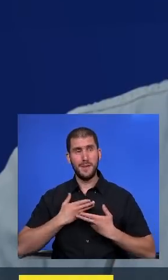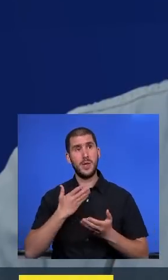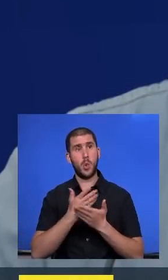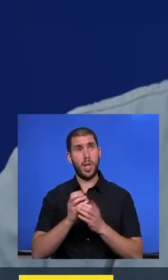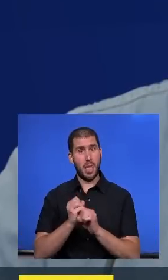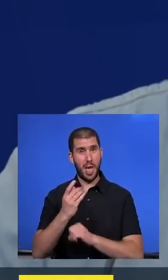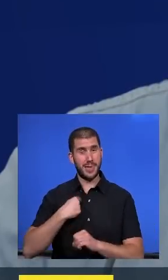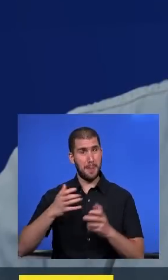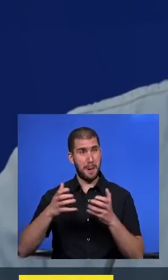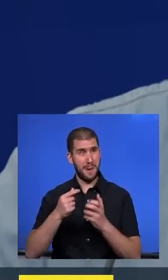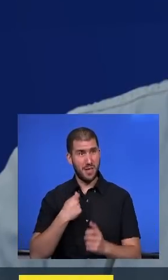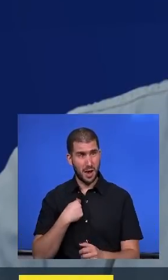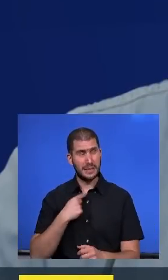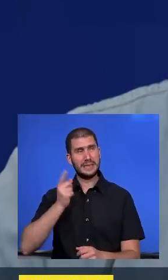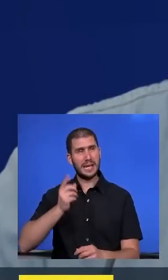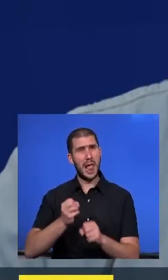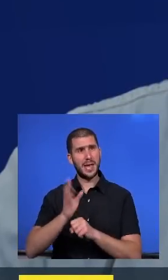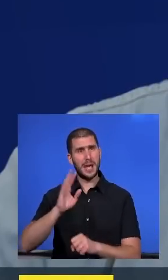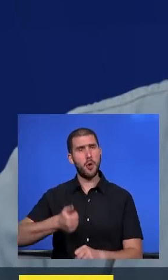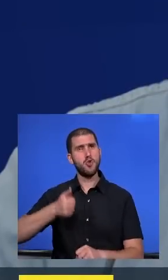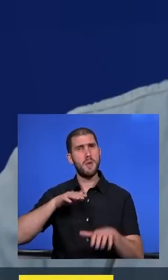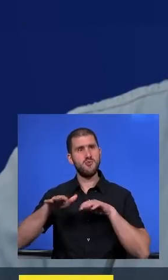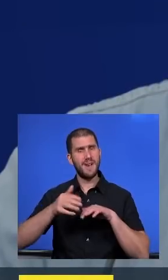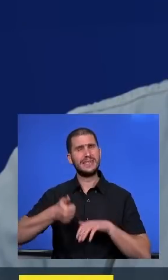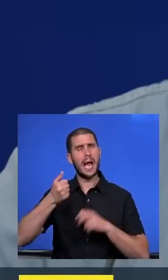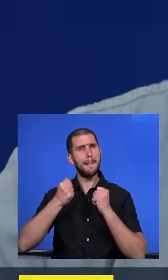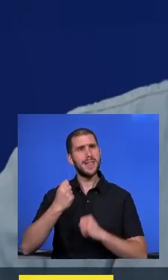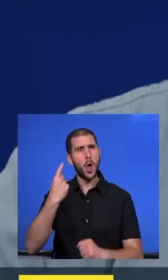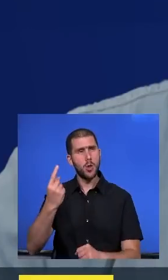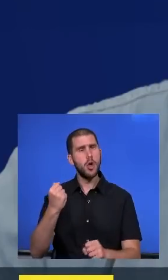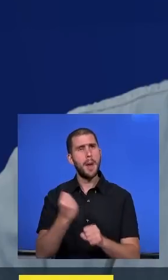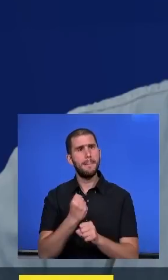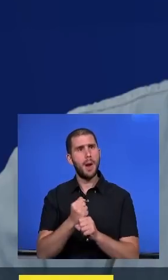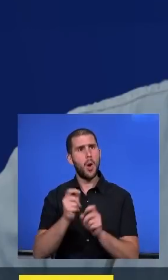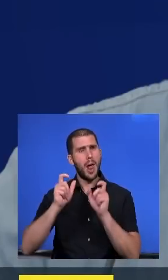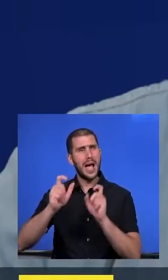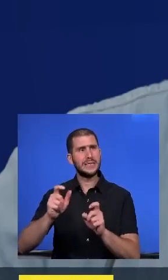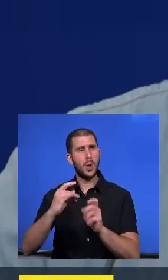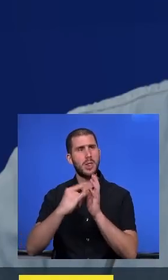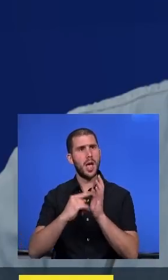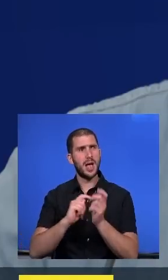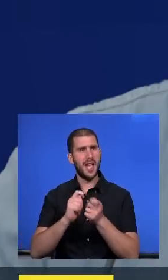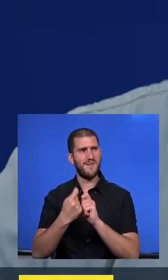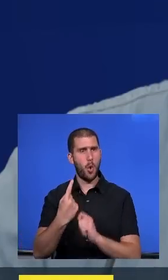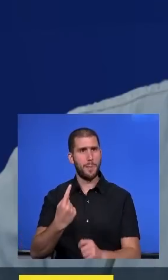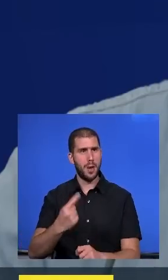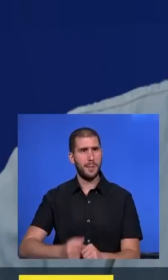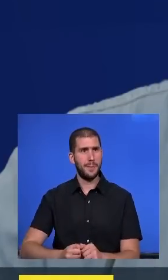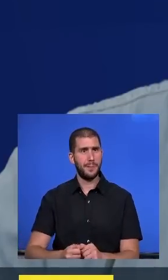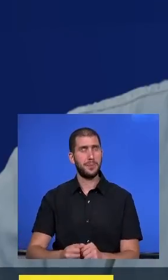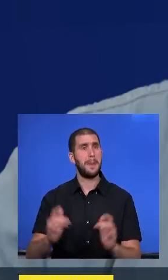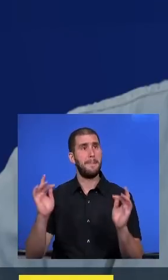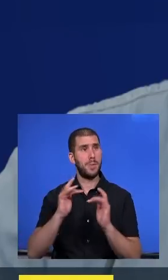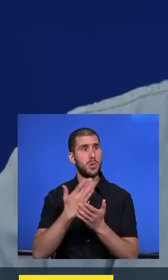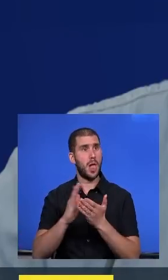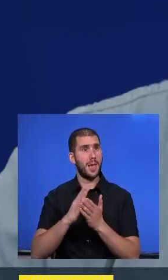אותי מהמפלגה, צריך להדיח גם את ראש הממשלה ושר הביטחון שפעלו לעצור את חקיקת הרפורמה בניגוד להחלטת